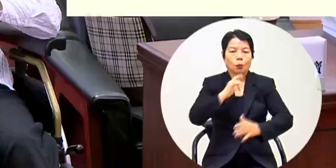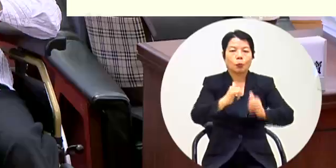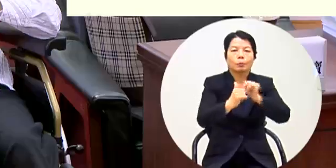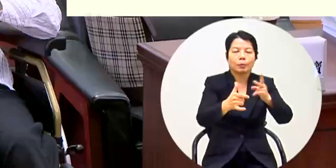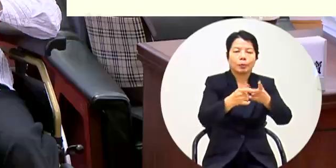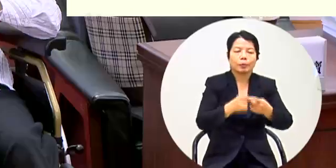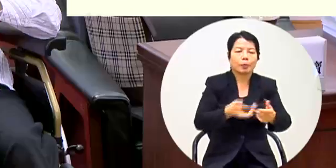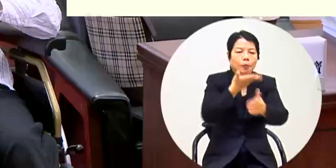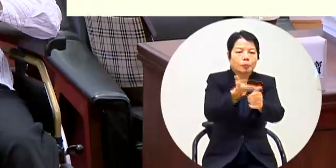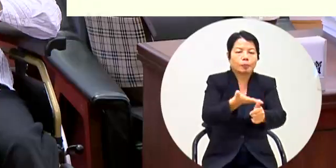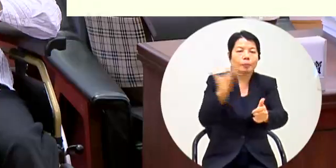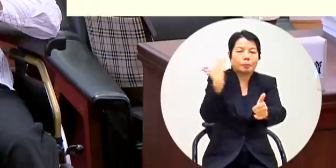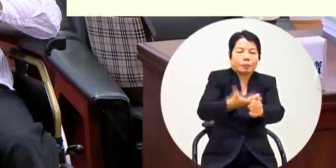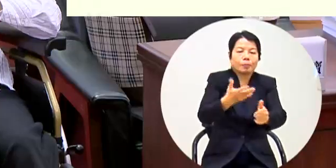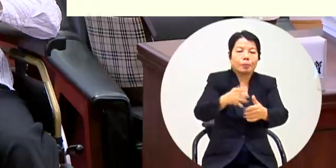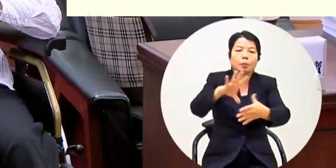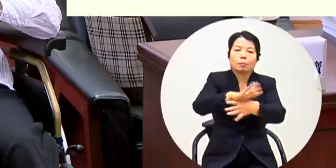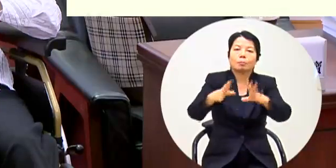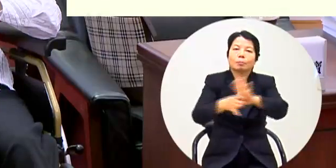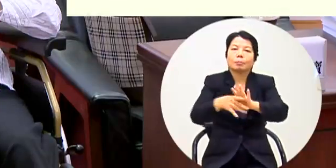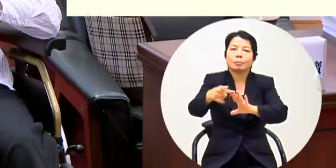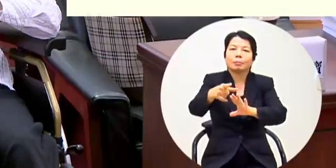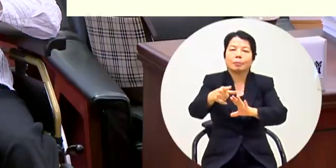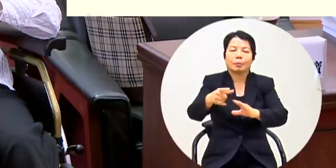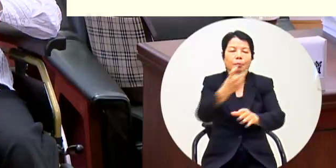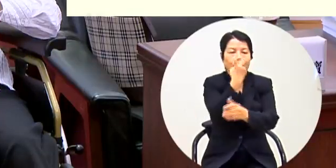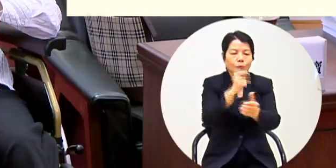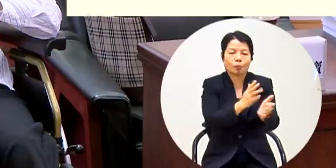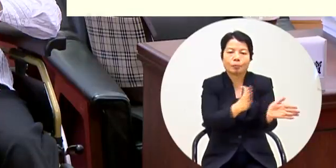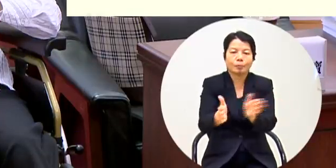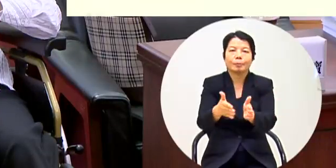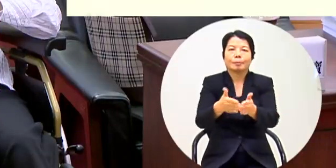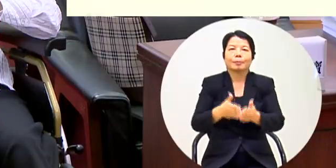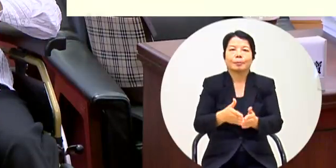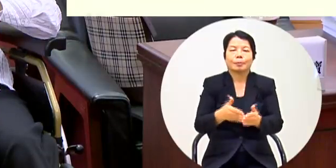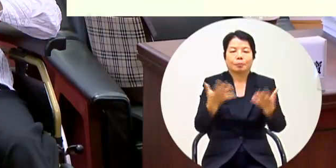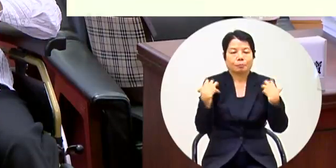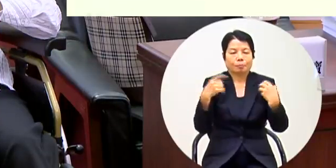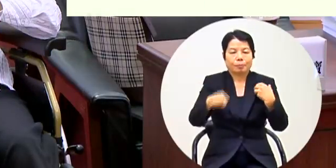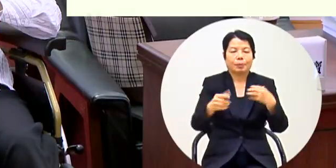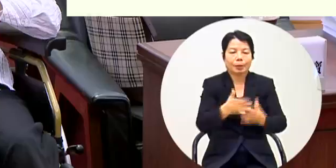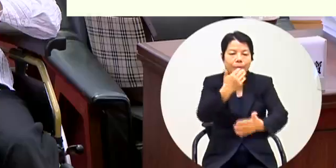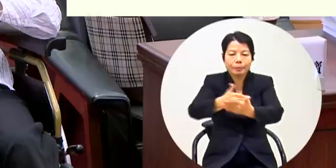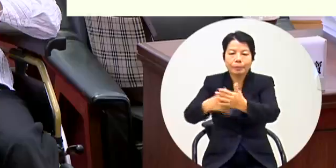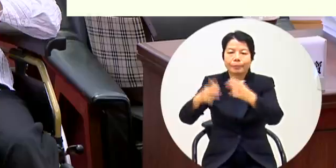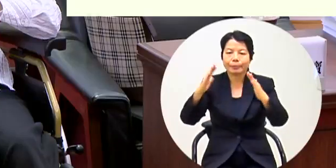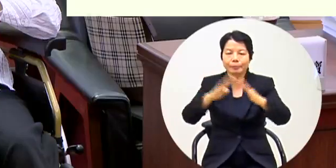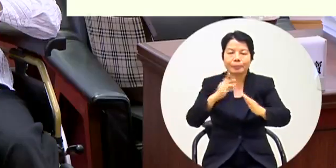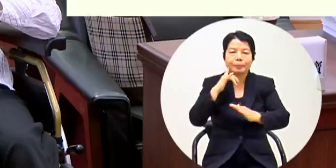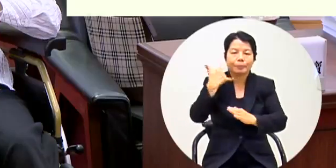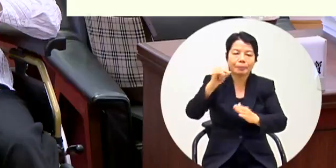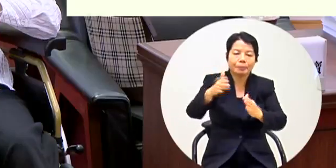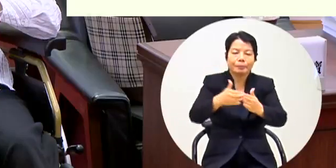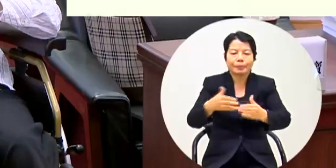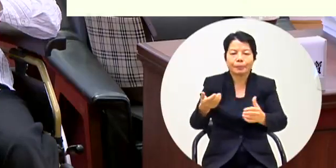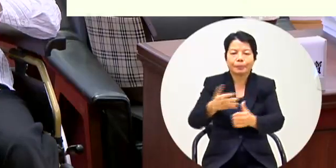提供优质的育儿资源和活动空间，减轻家长育儿压力。未来也将规划代间融合活